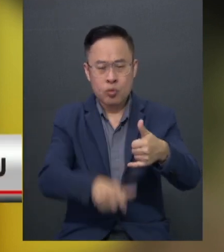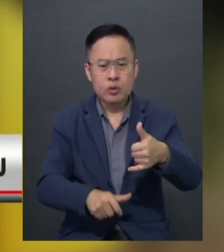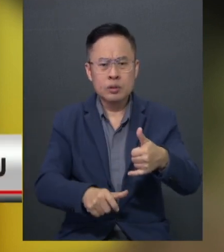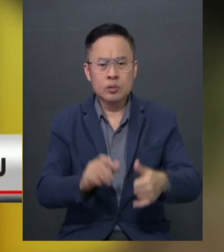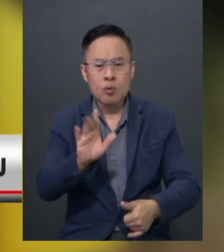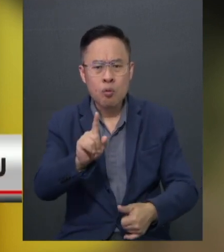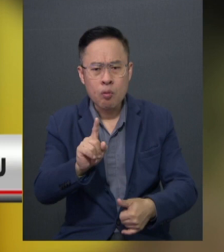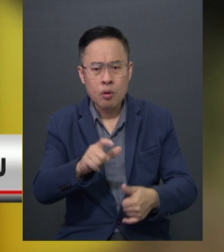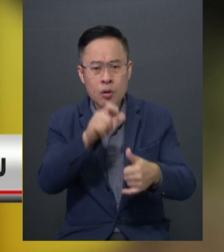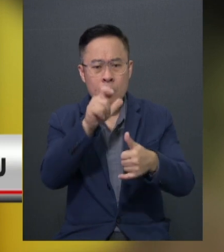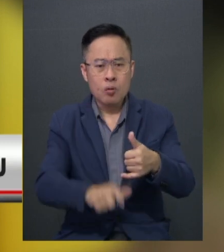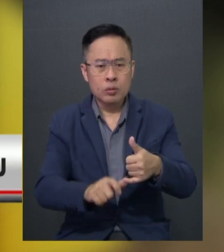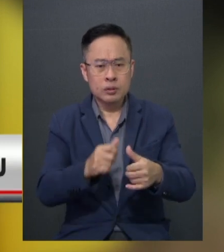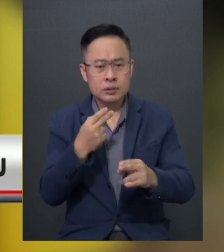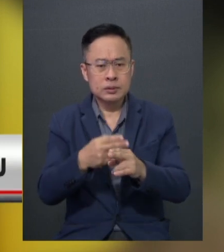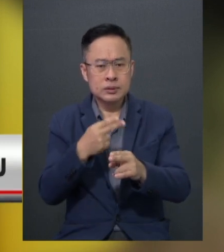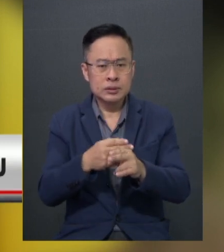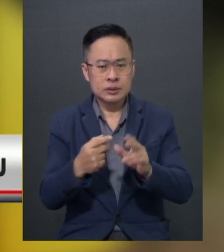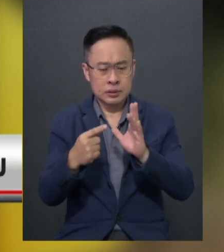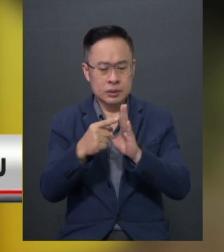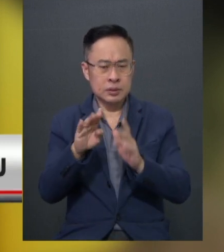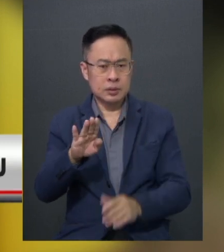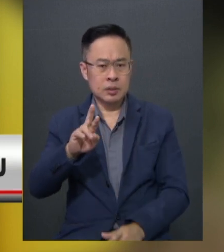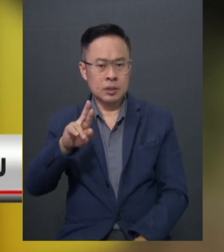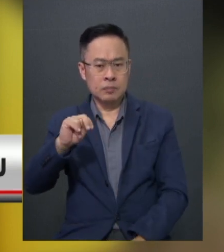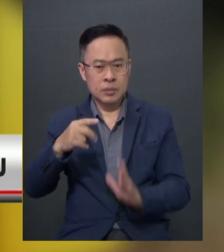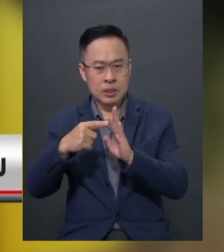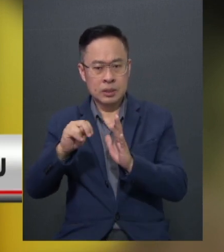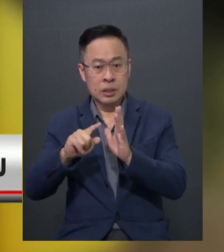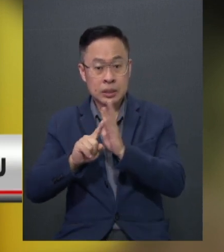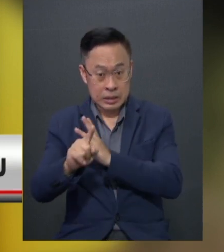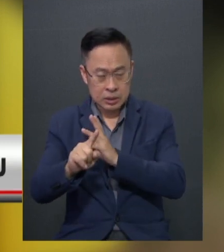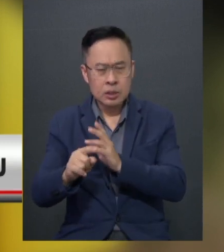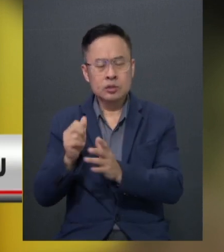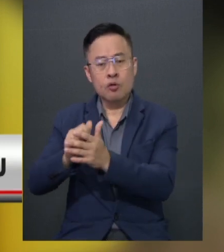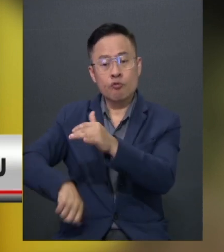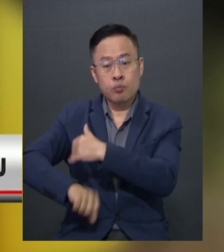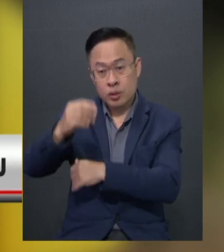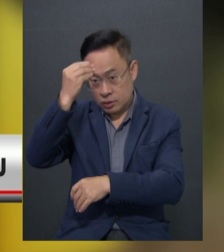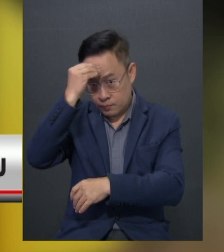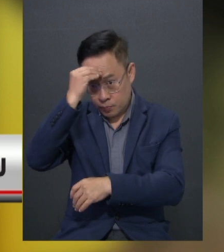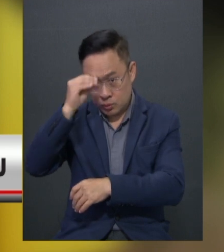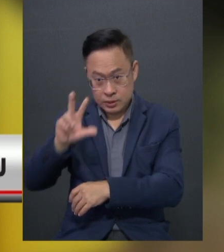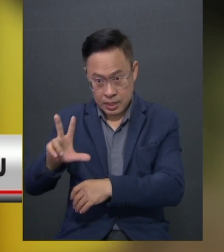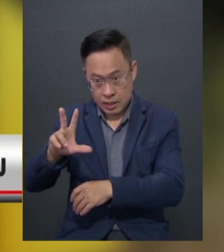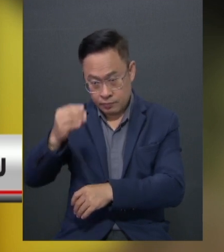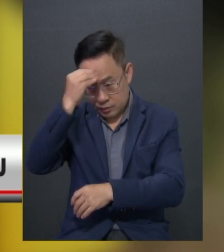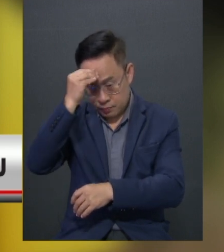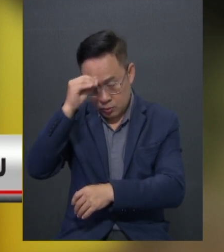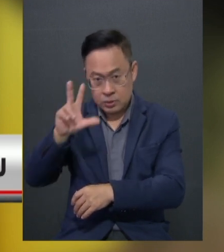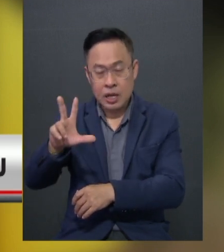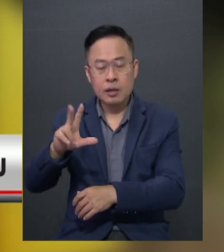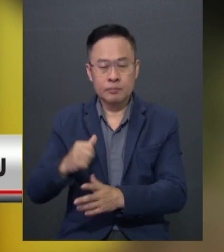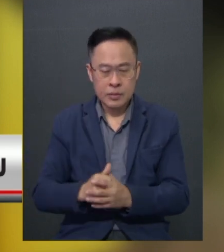ซึ่งฝั่งประจวบก็เสริมไม่หยุดนะเสริมแล้วเสริมอีกนะฮะตอนนี้ก็ล่าตัวเบนเนอร์ครับ